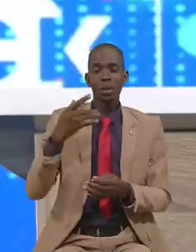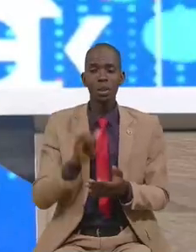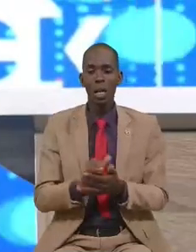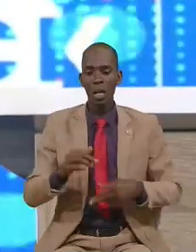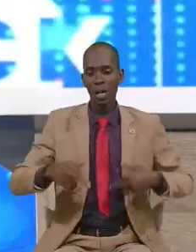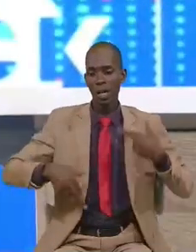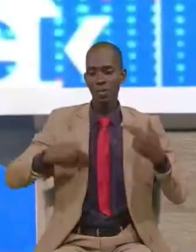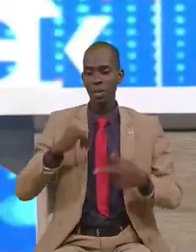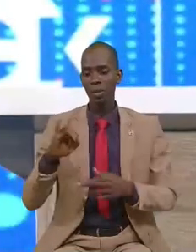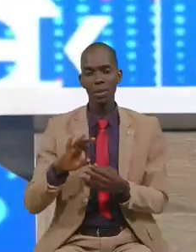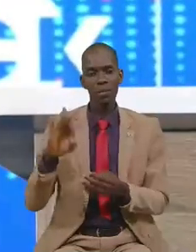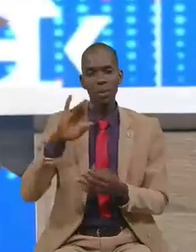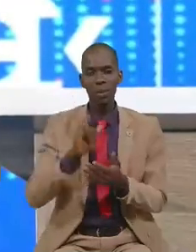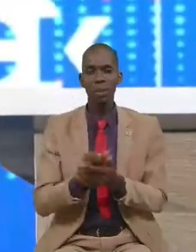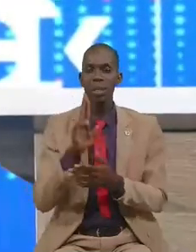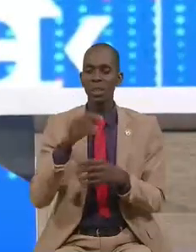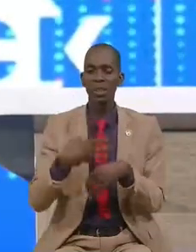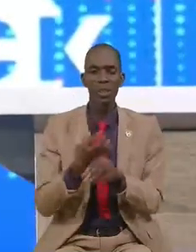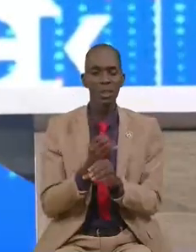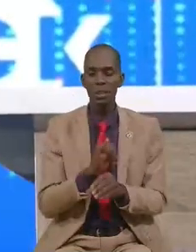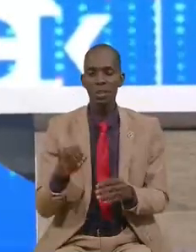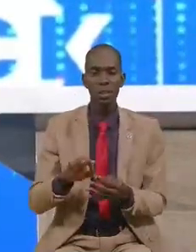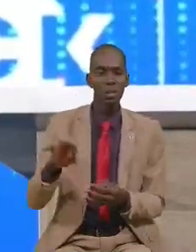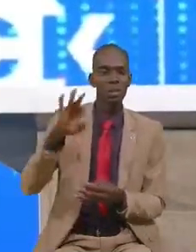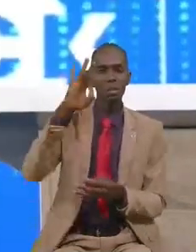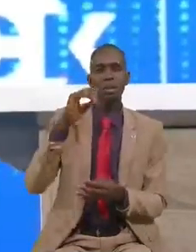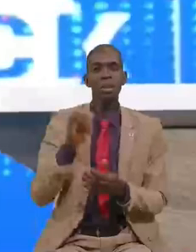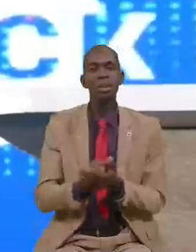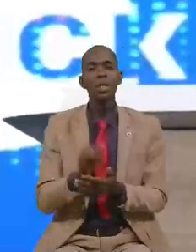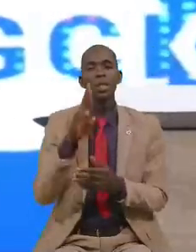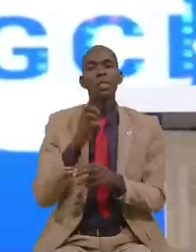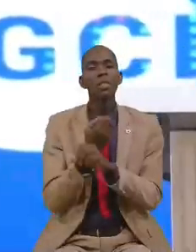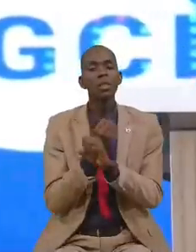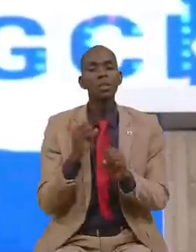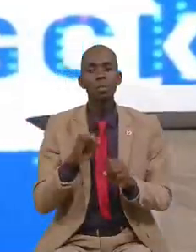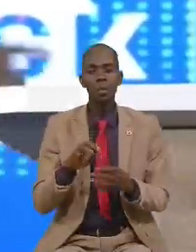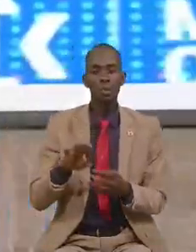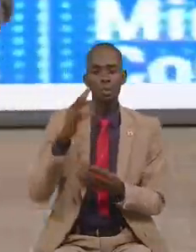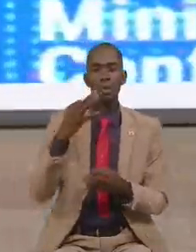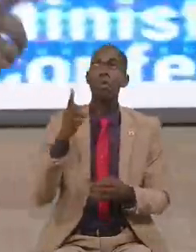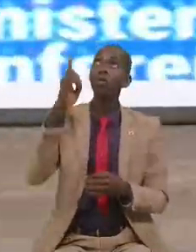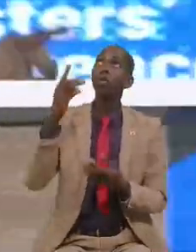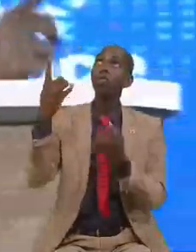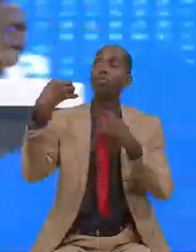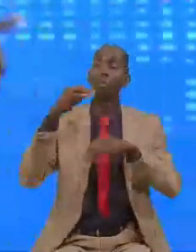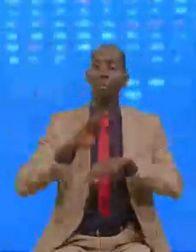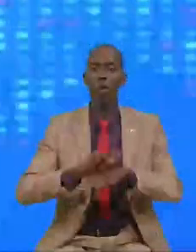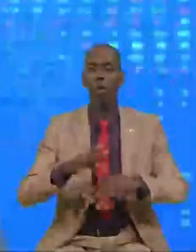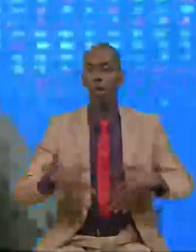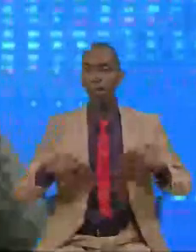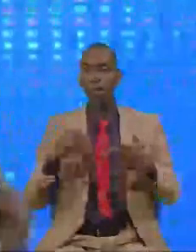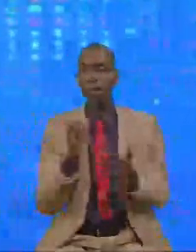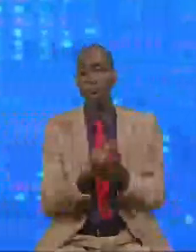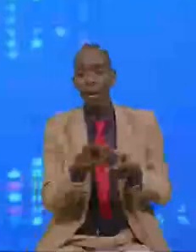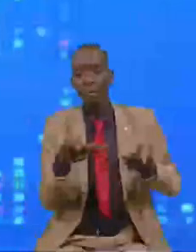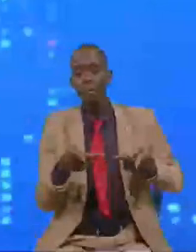l'Esprit de recréation, l'Esprit de rédemption du Seigneur vient sur ta vie, là où tu es